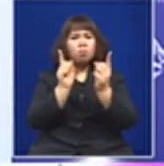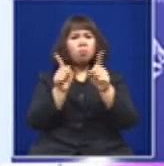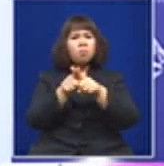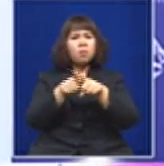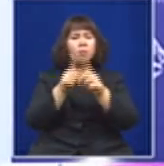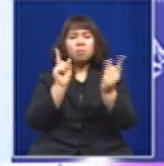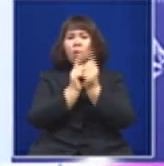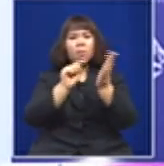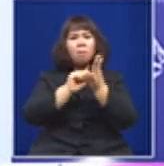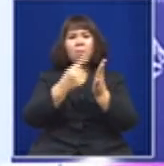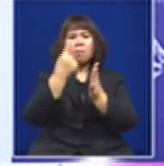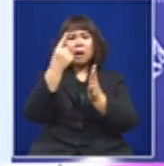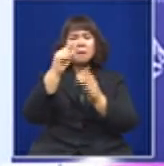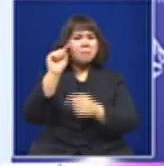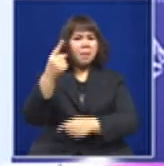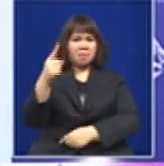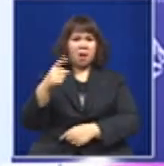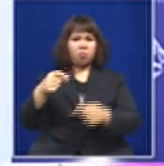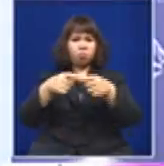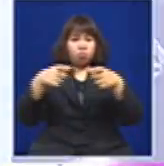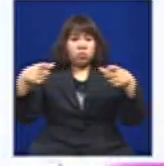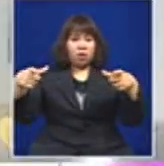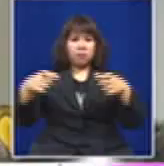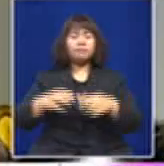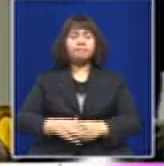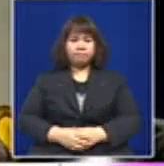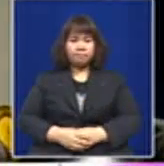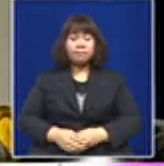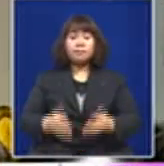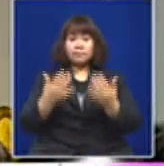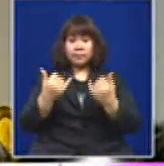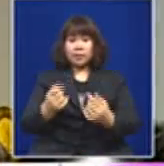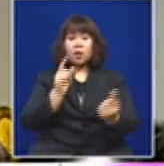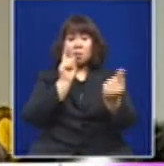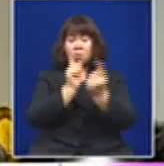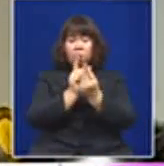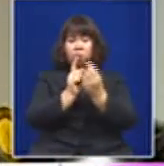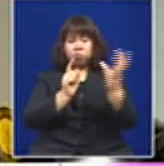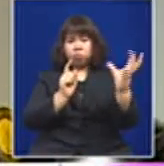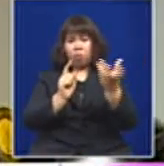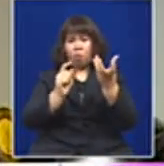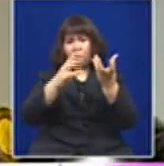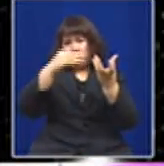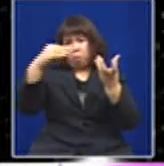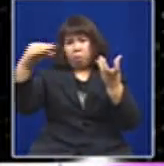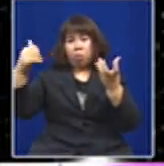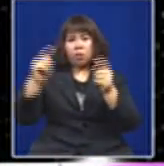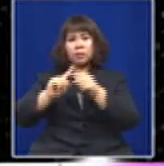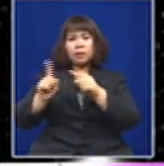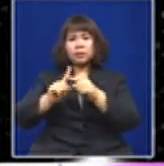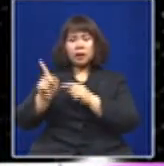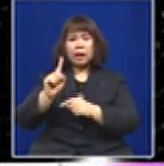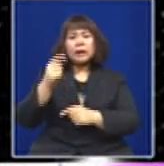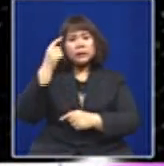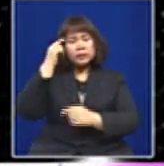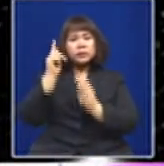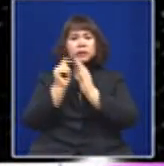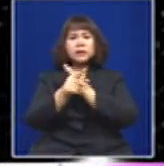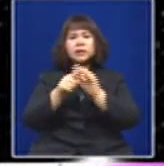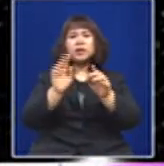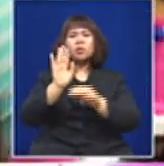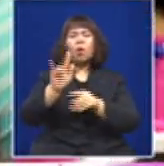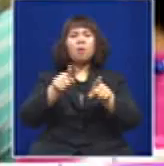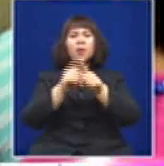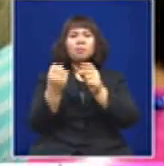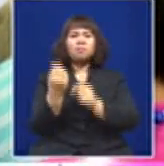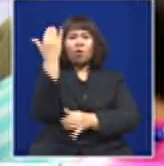คยเจอหลุมดำที่ใหญ่ขนาดนี้มาก่อน การค้นพบคลื่นความโน้มถ่วงนับว่าเป็นการยืนยันของทฤษฎีอัลเบิร์ตไอน์ส